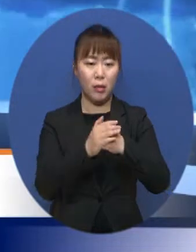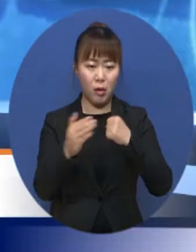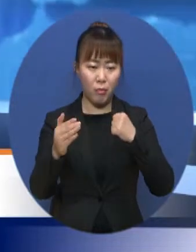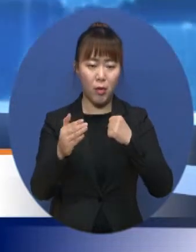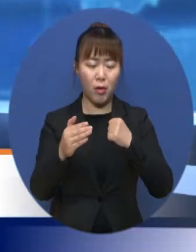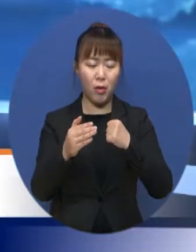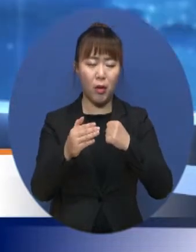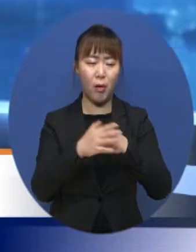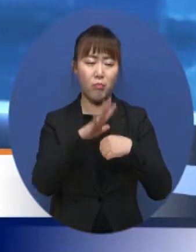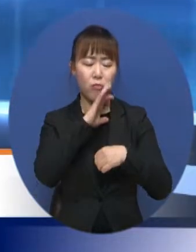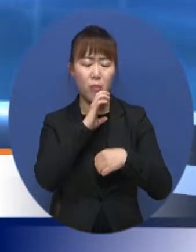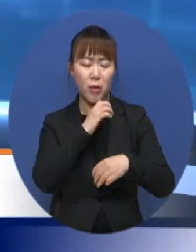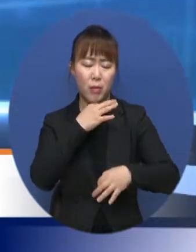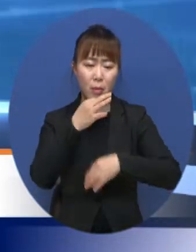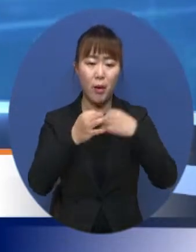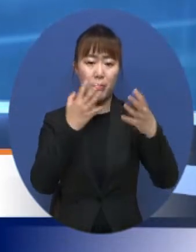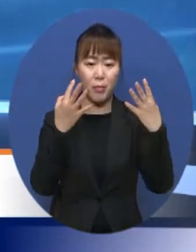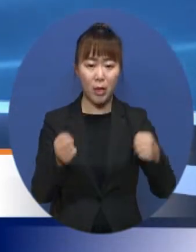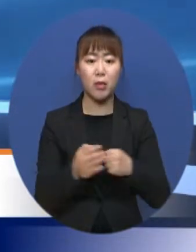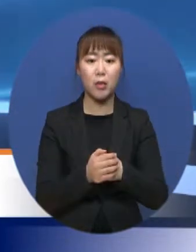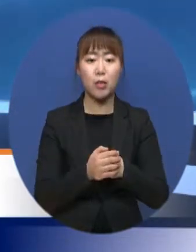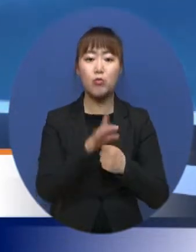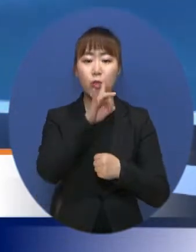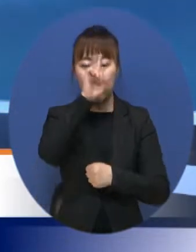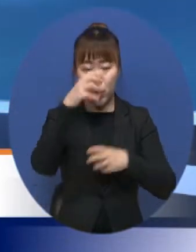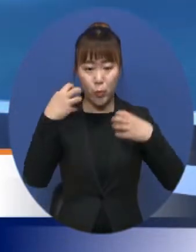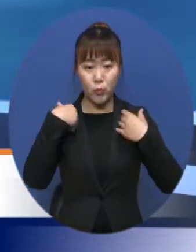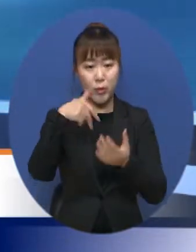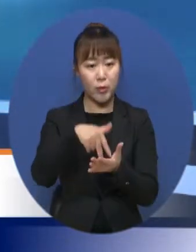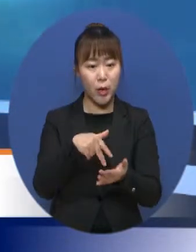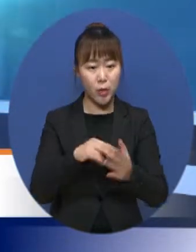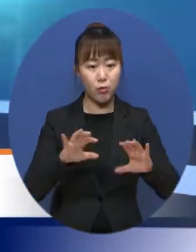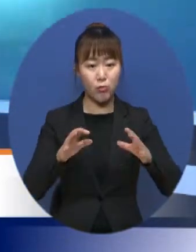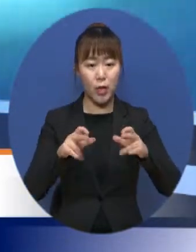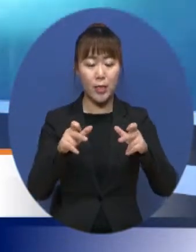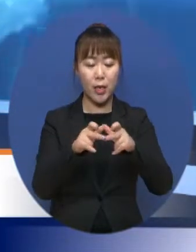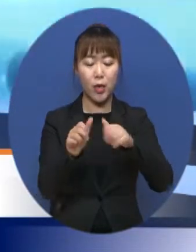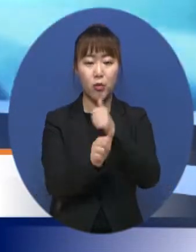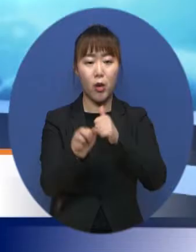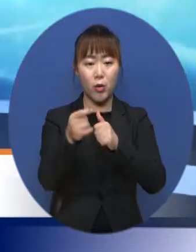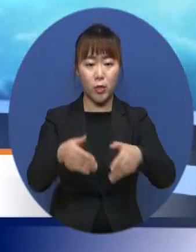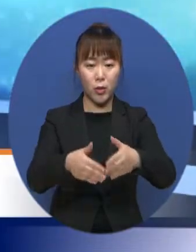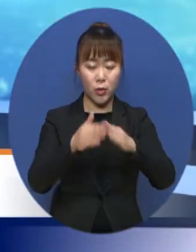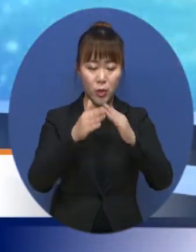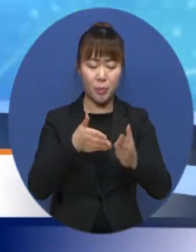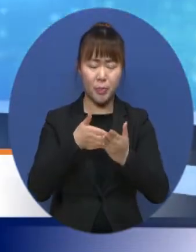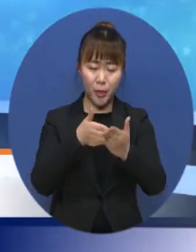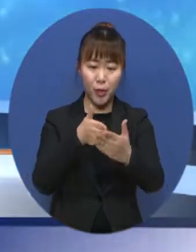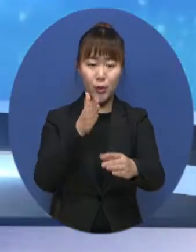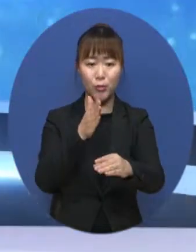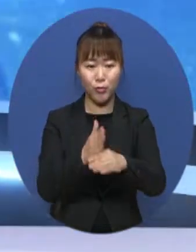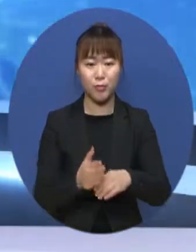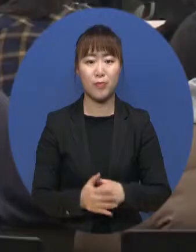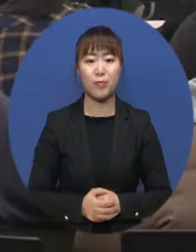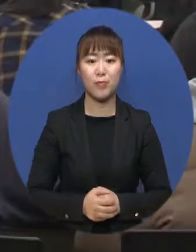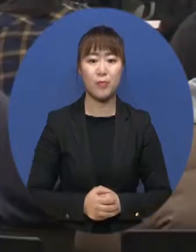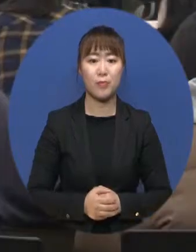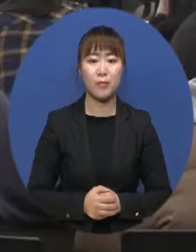지적의 목소리가 높습니다. 이에 중앙정부 차원의 국가장애인위원회 설치가 요구되고 있습니다.